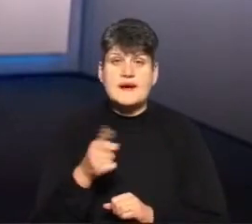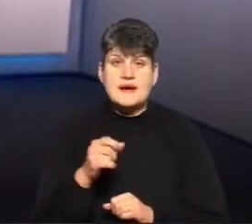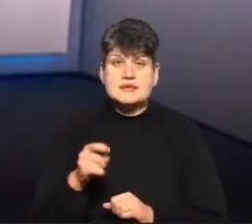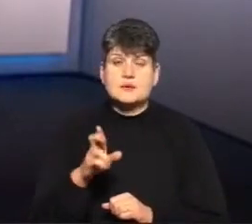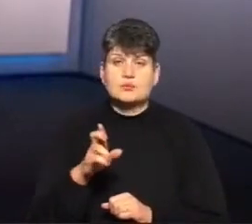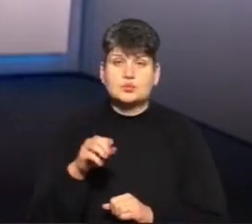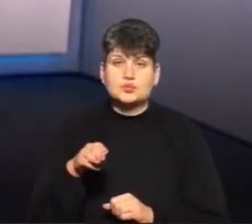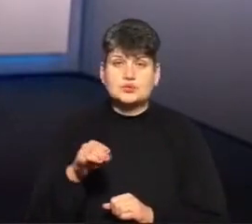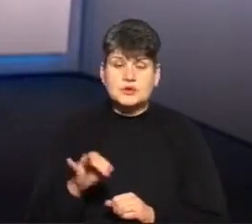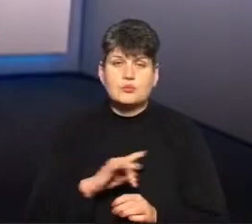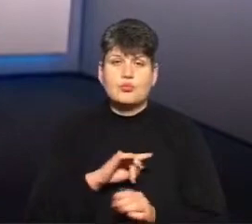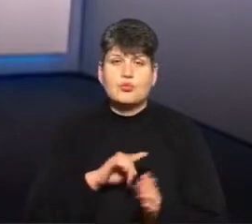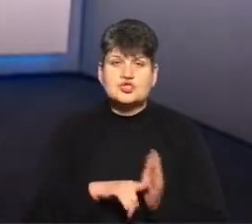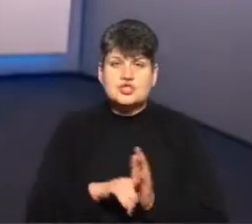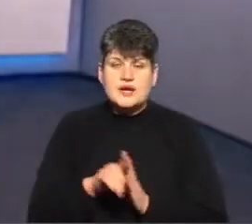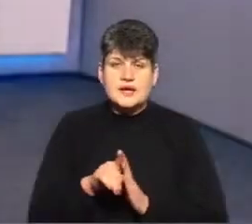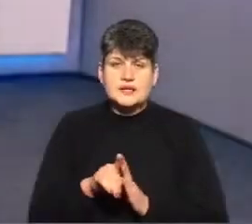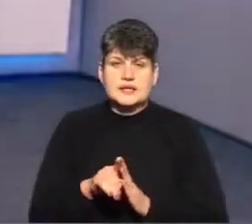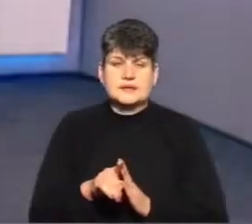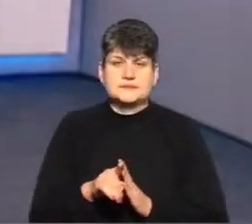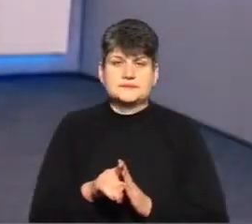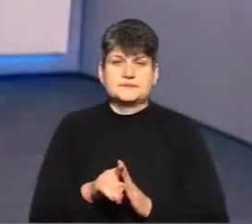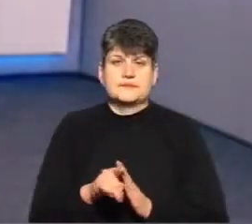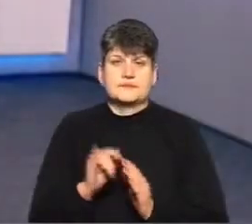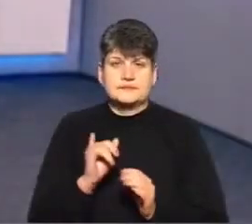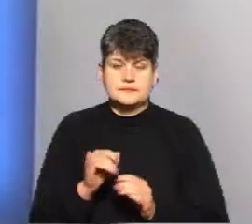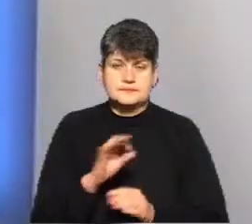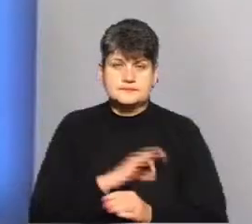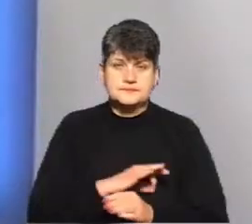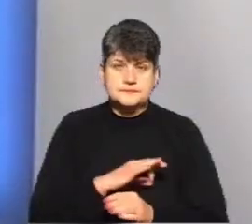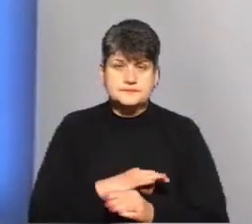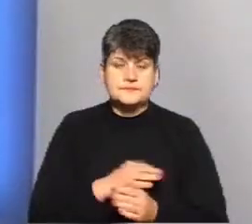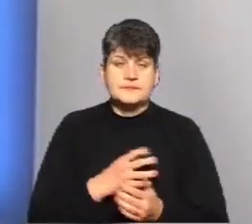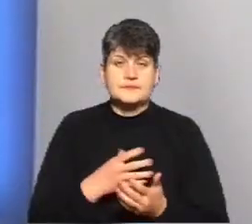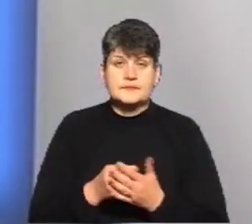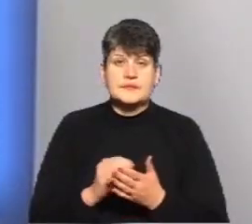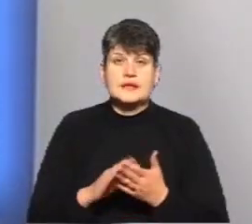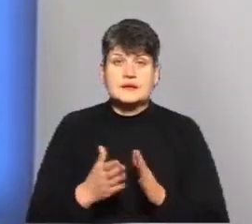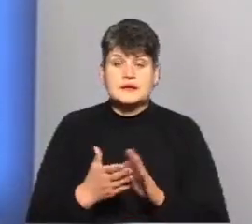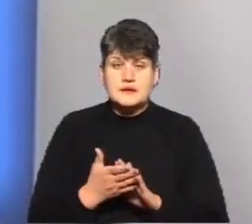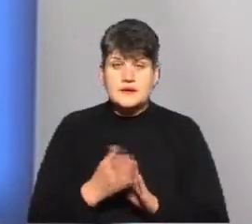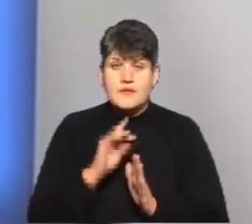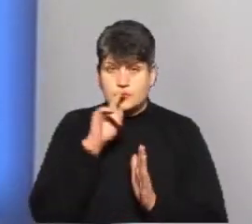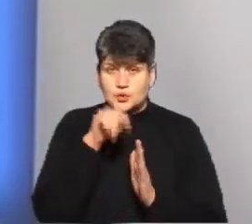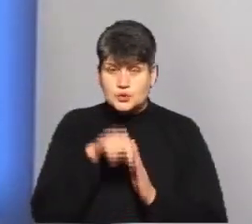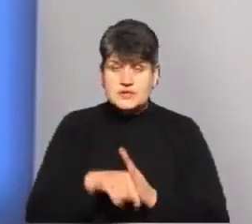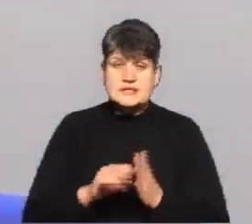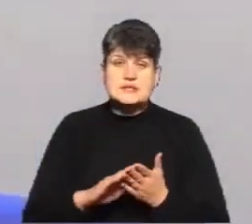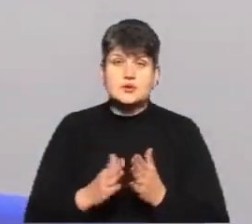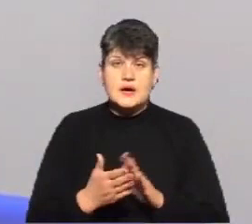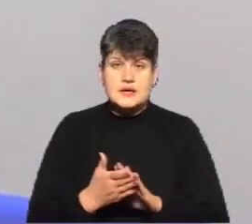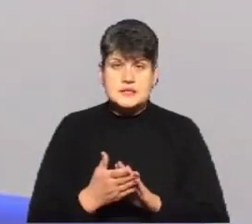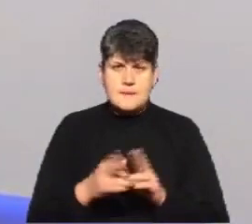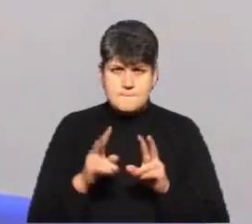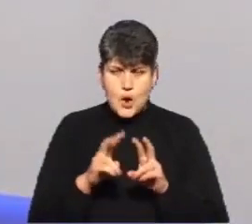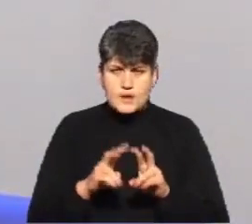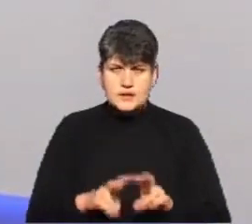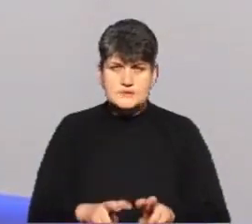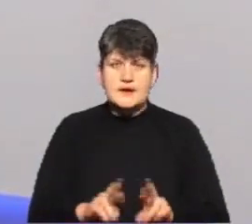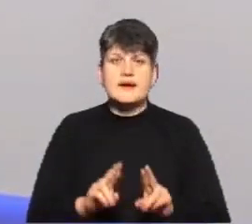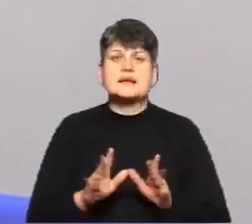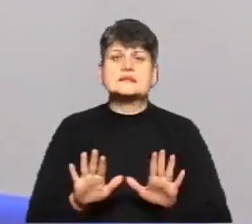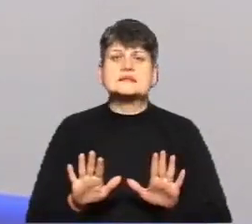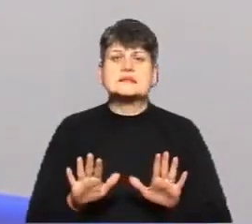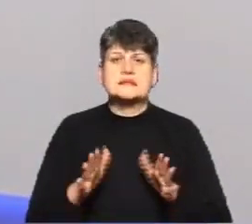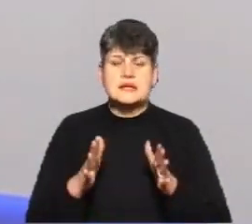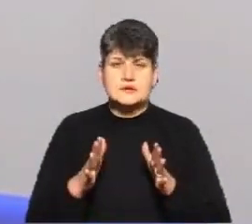становищем, уряд втрутився у ситуацію і проаналізував До речі, як так сталося? Якщо появи